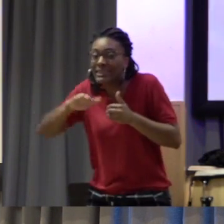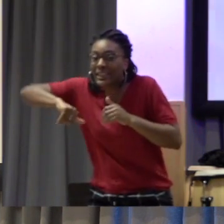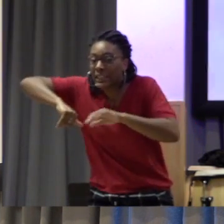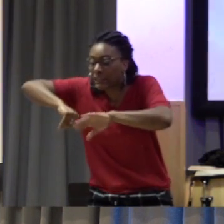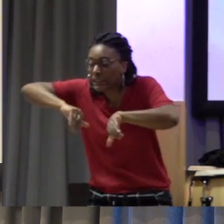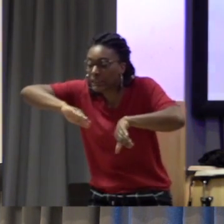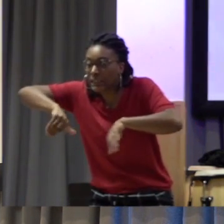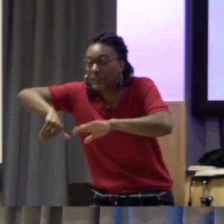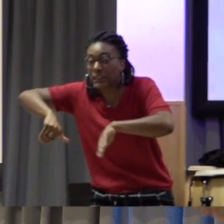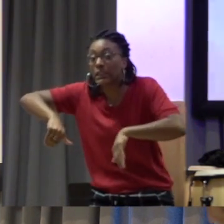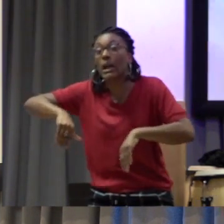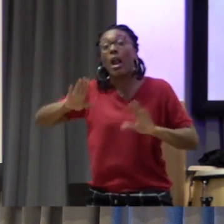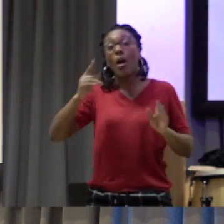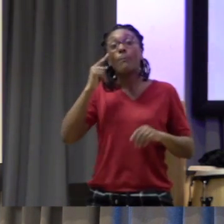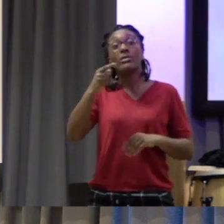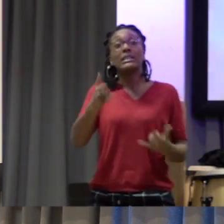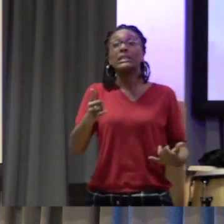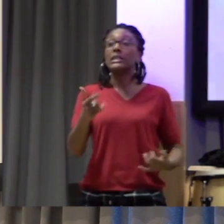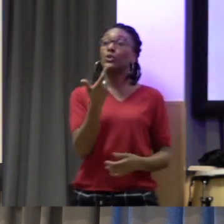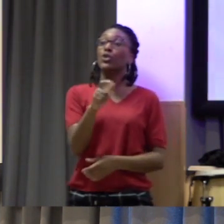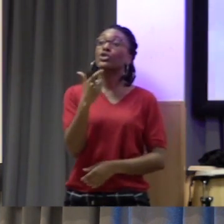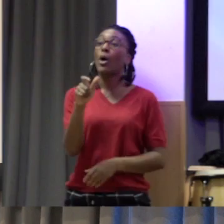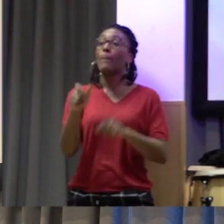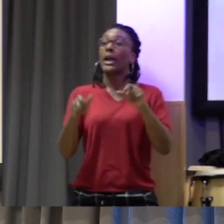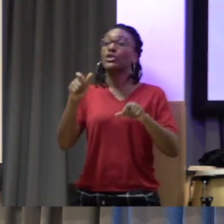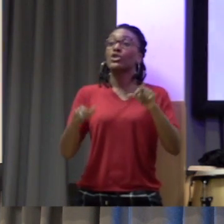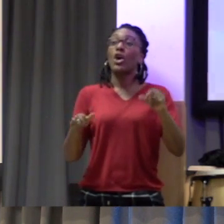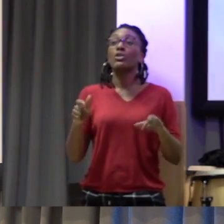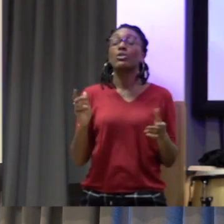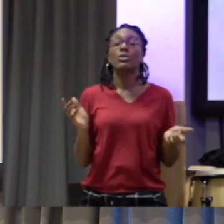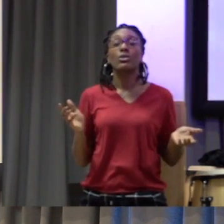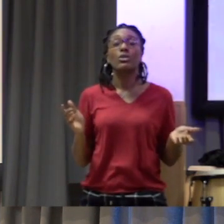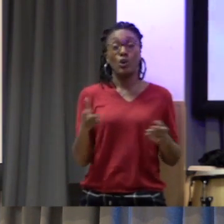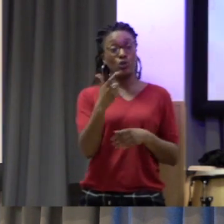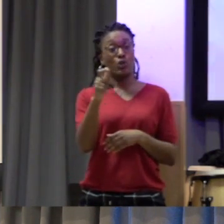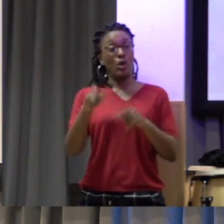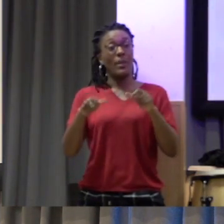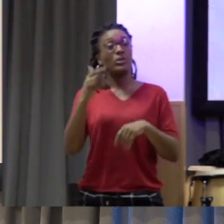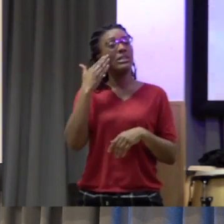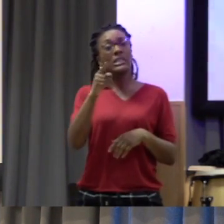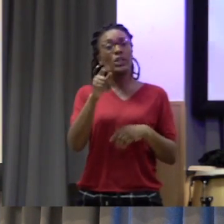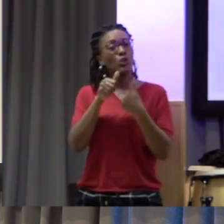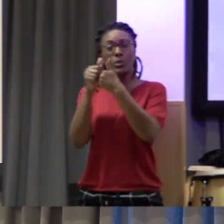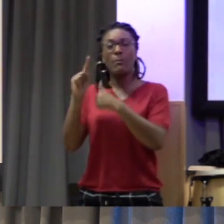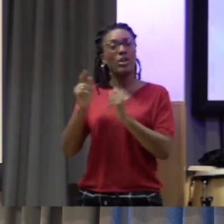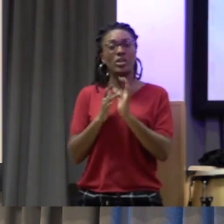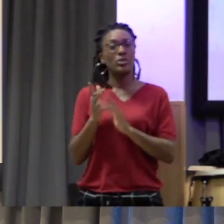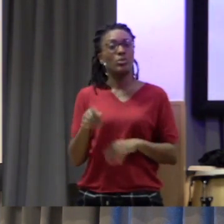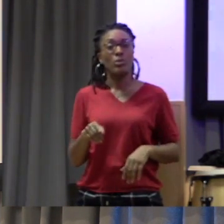Donc ne croyez pas que si on est 200 ici dans l'église, et que si ces 200, nous ne marchons pas dans la volonté du